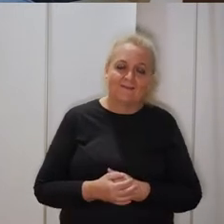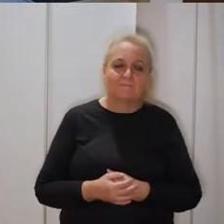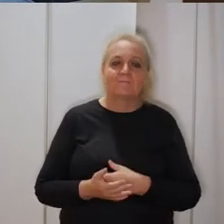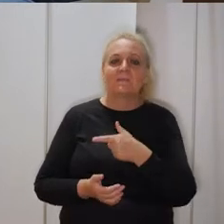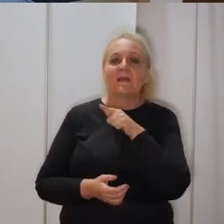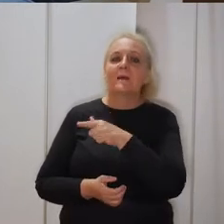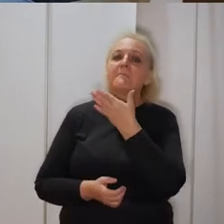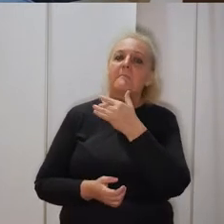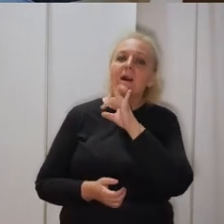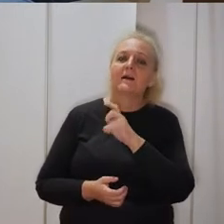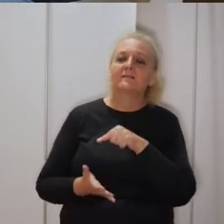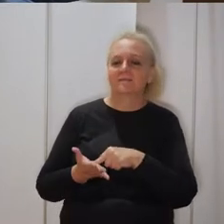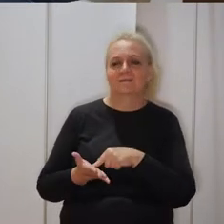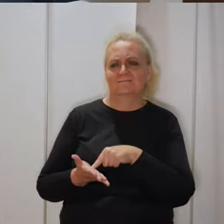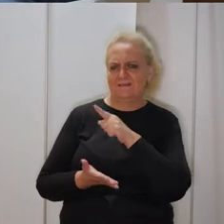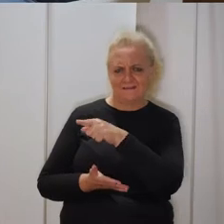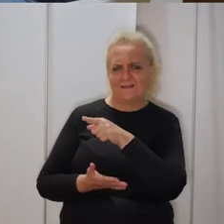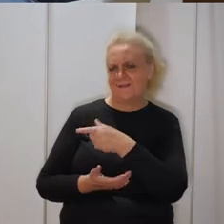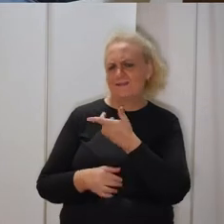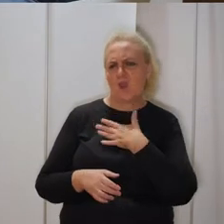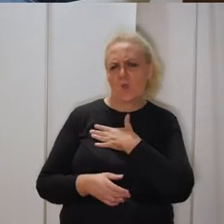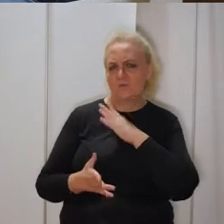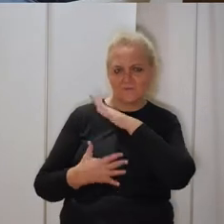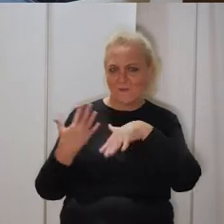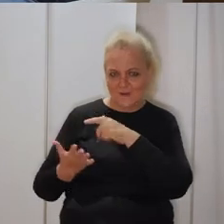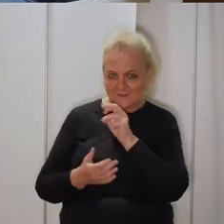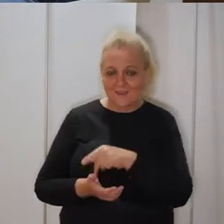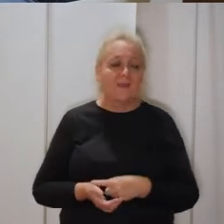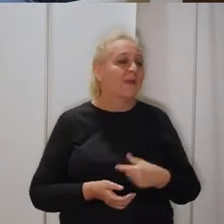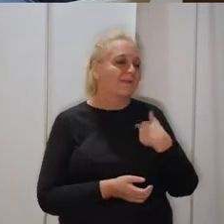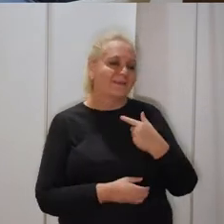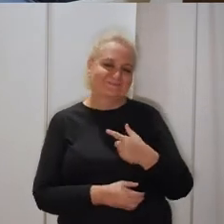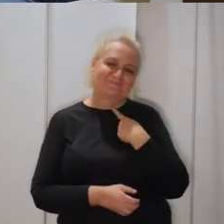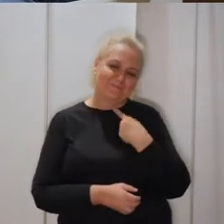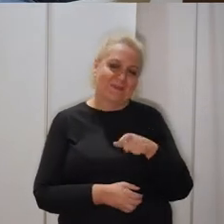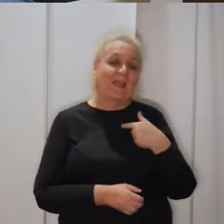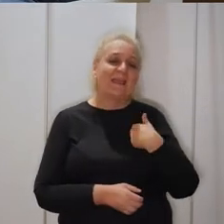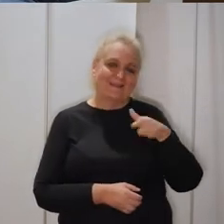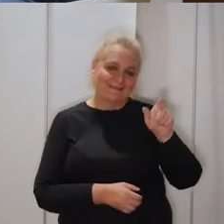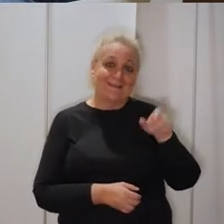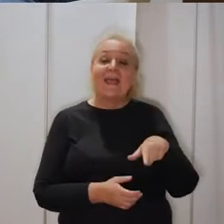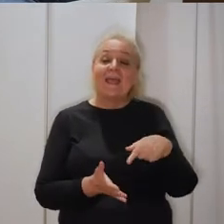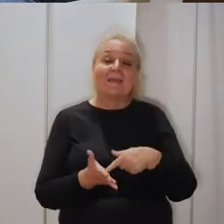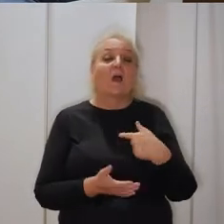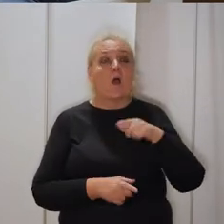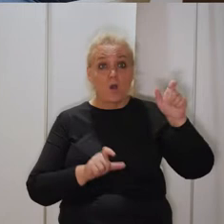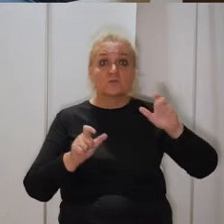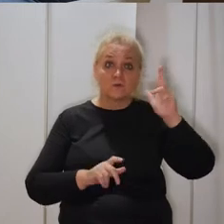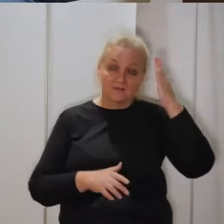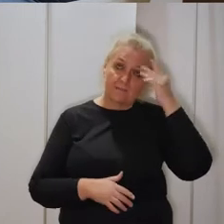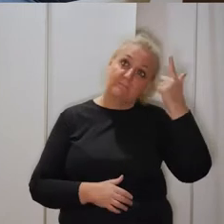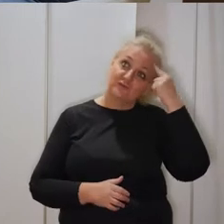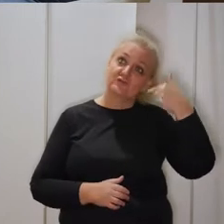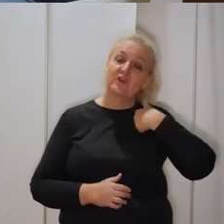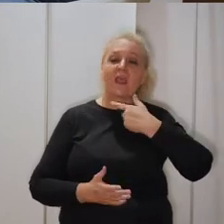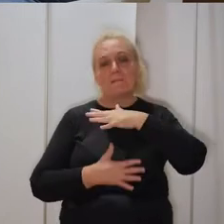Marta, ja wiem, że ty nie jesteś fanką chaosu. Nie jestem, ale to jest dość zabawne, bo osoby, które mnie znają, mogą powiedzieć, że jestem, tylko po prostu kiedy ten chaos